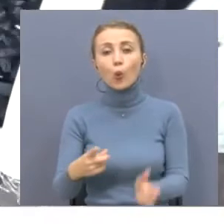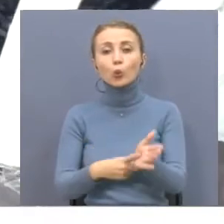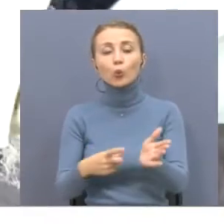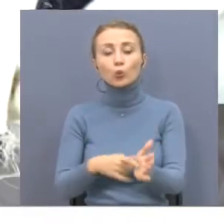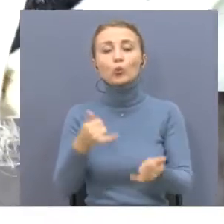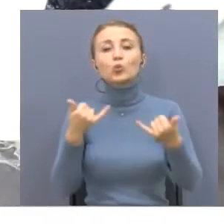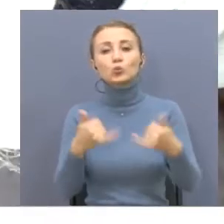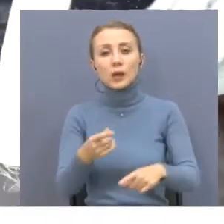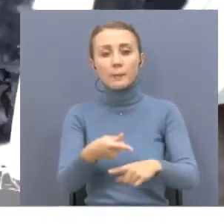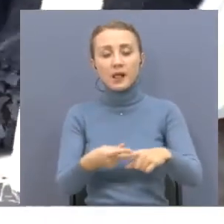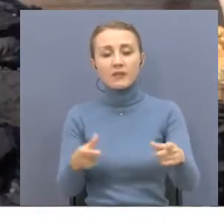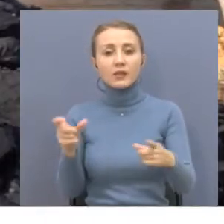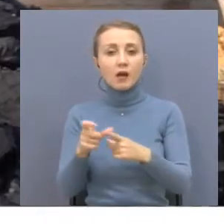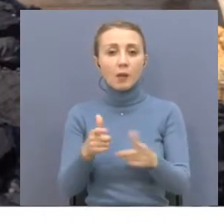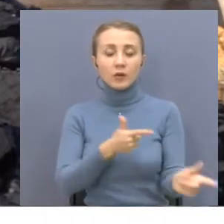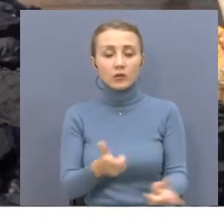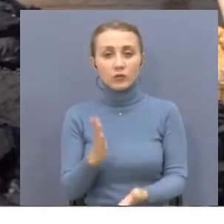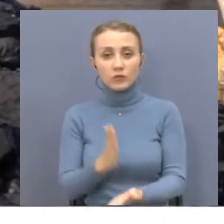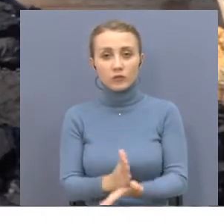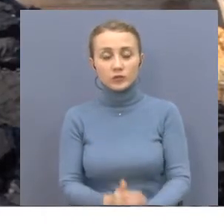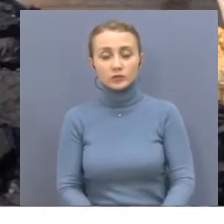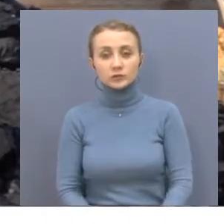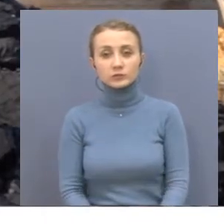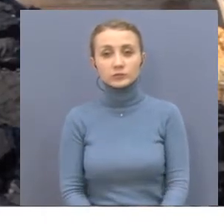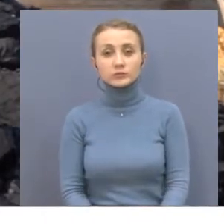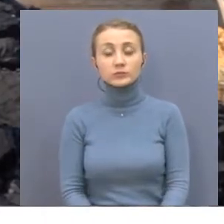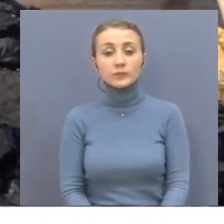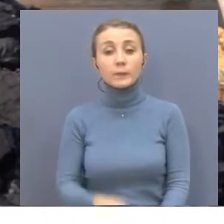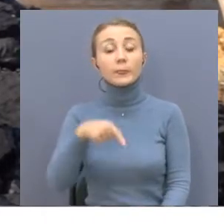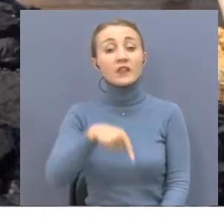деген қорқынышта жоқ емес. Мынау көмірді алғанымызға